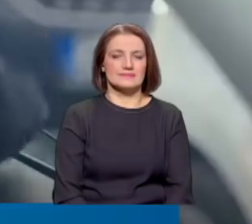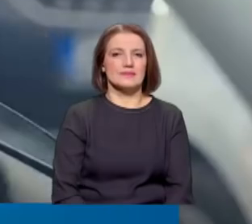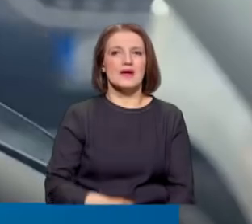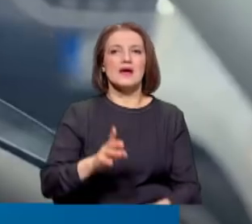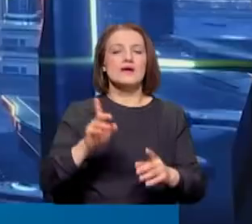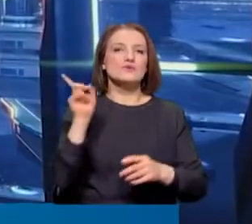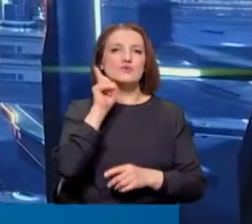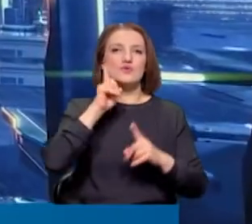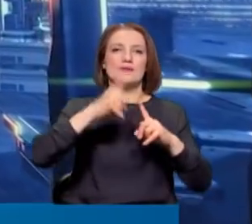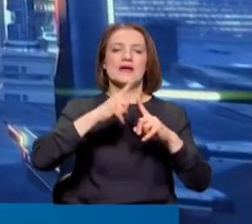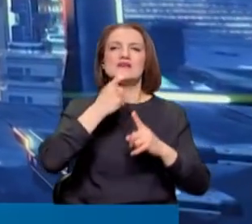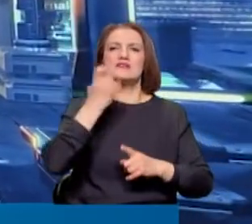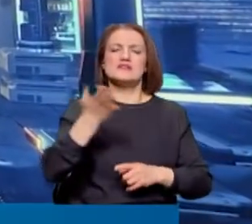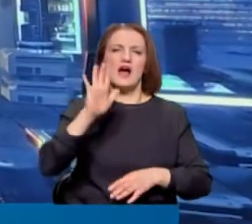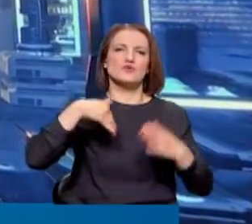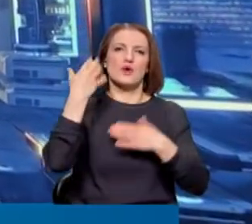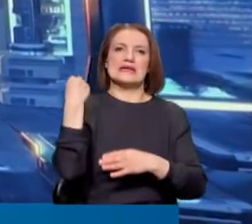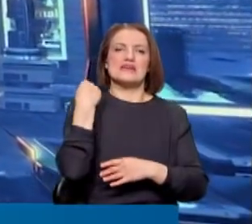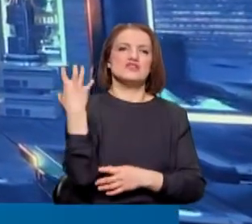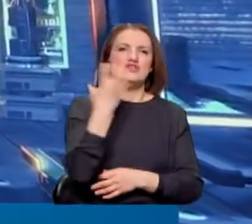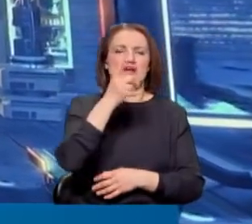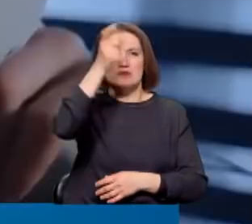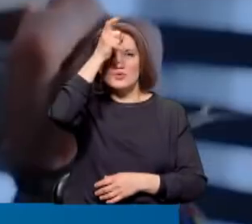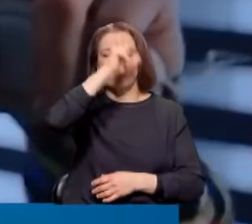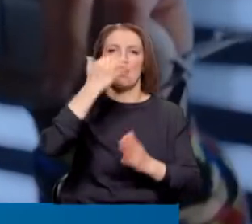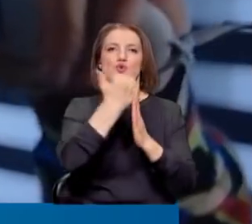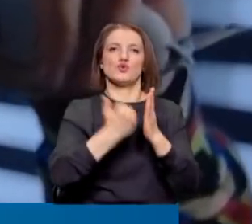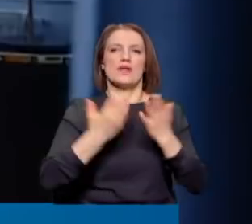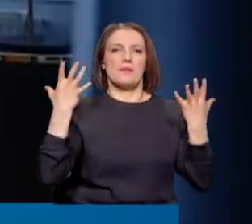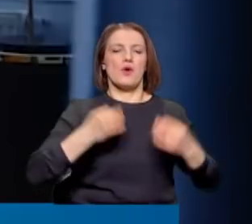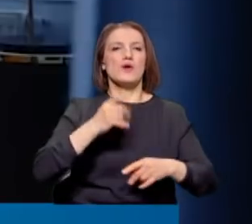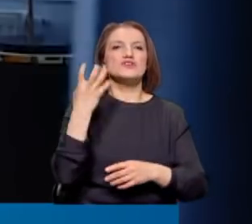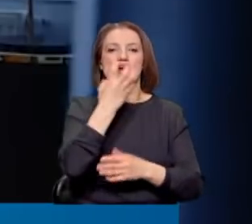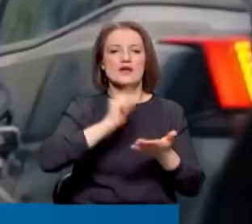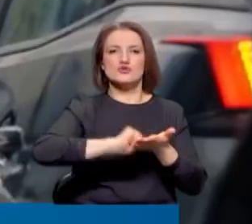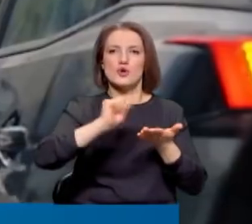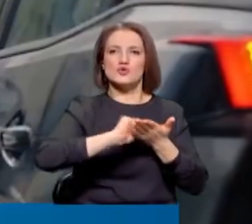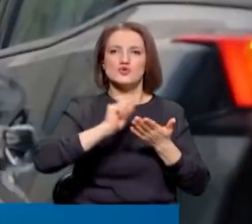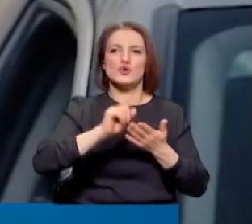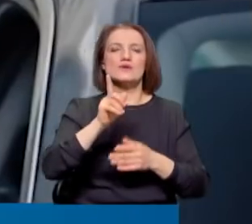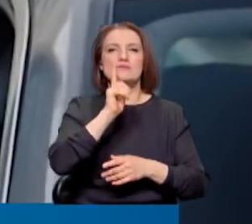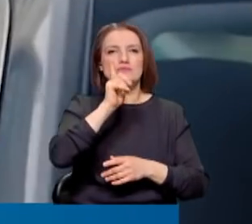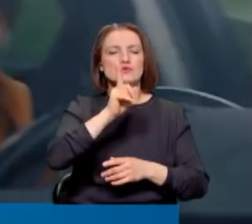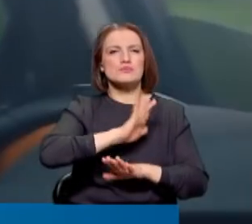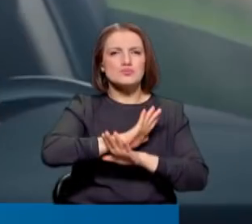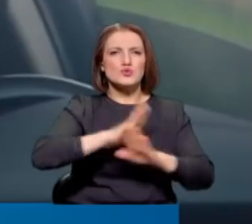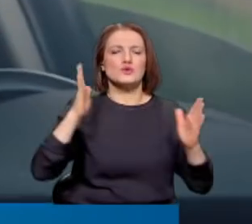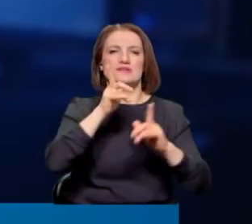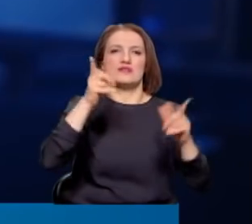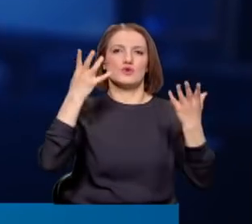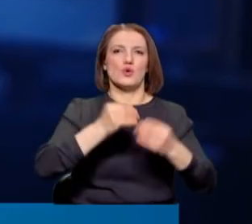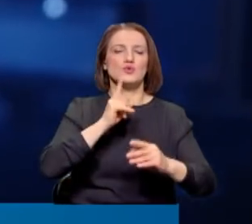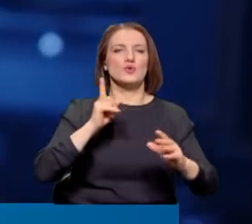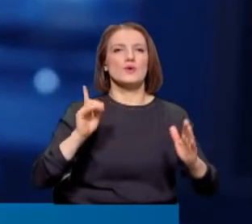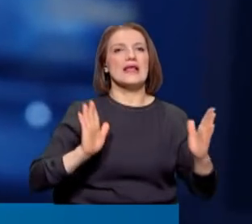Megastar Tarkan yıllar sonra yeni şarkısıyla yeniden Türkiye'nin gündemi şarkının sözleri klibi büyük ses getirdi iktidar cephesinden